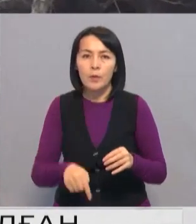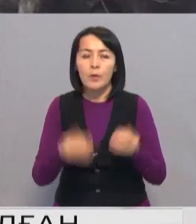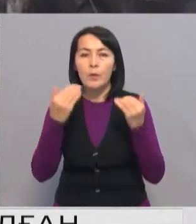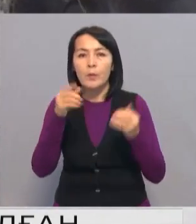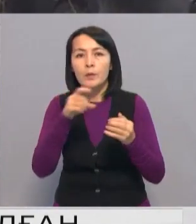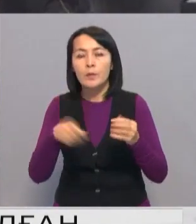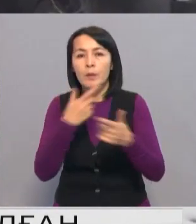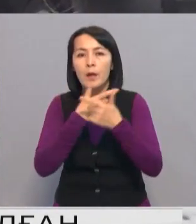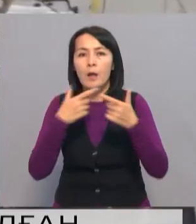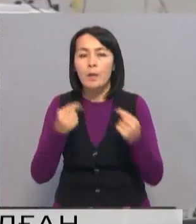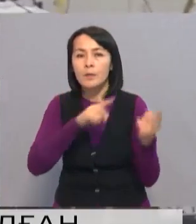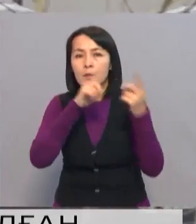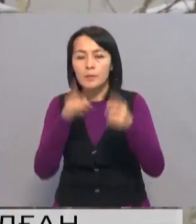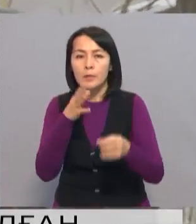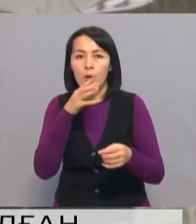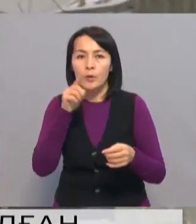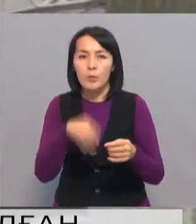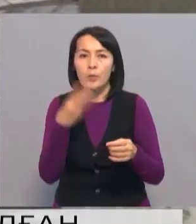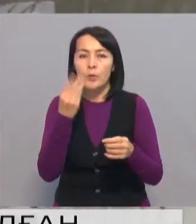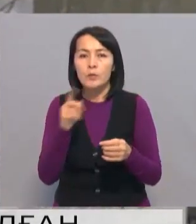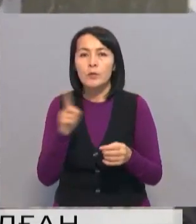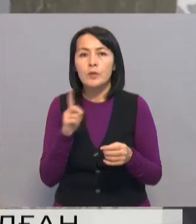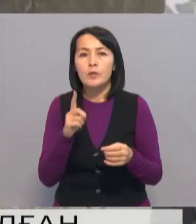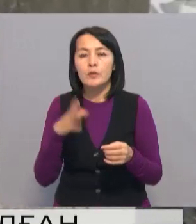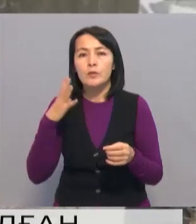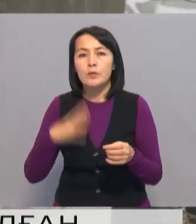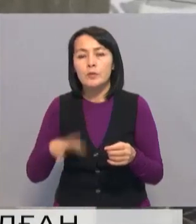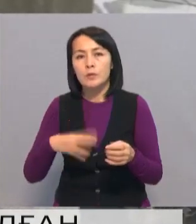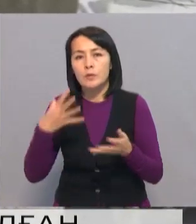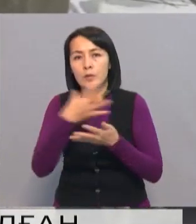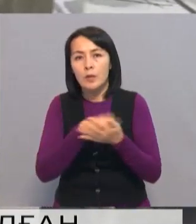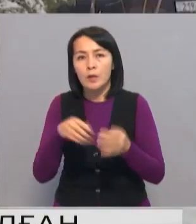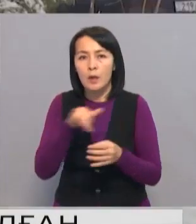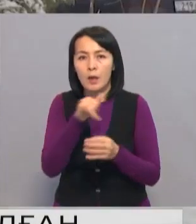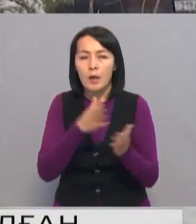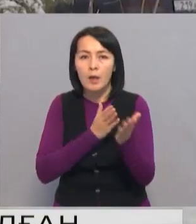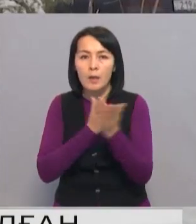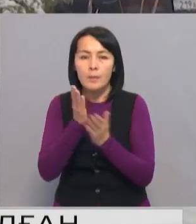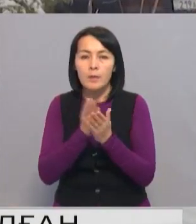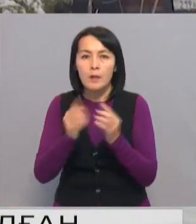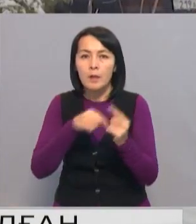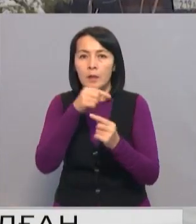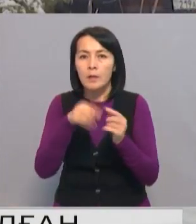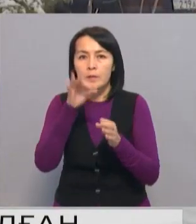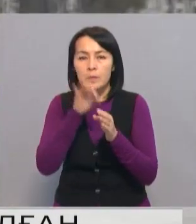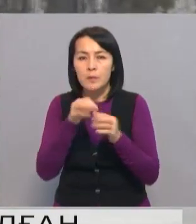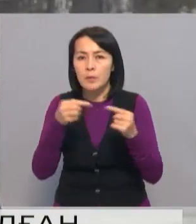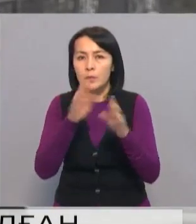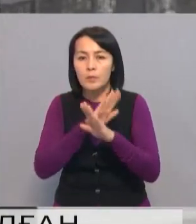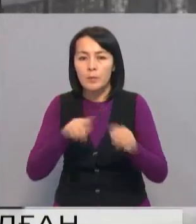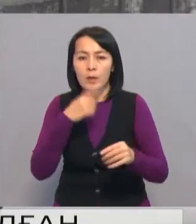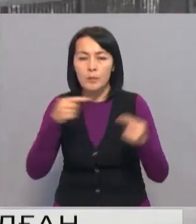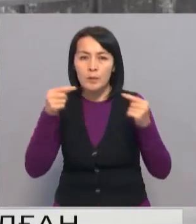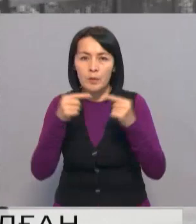ол адамға хабарлама жіберілгенде, ол ақшаны не үшін жинағанын және оны қайда бағыттағанын, кәсіпкерлік мақсатты көздемегенін